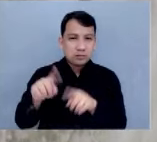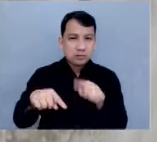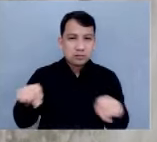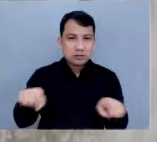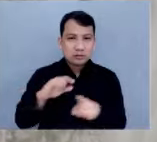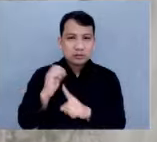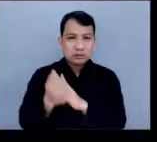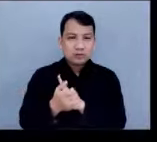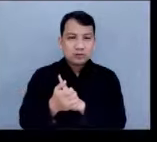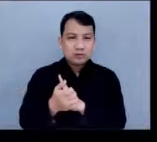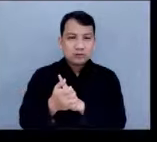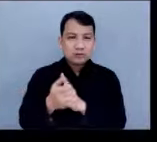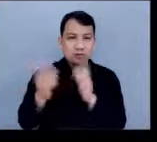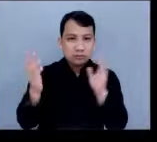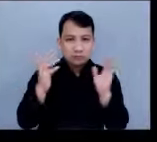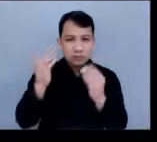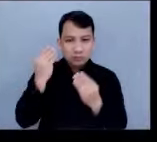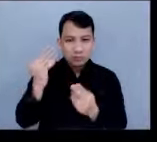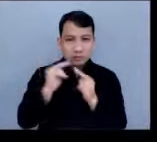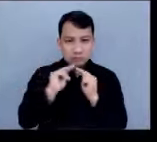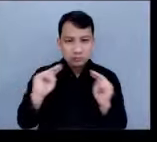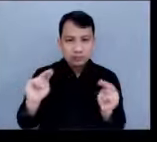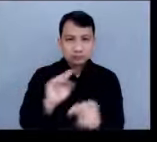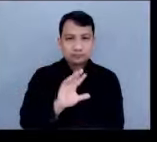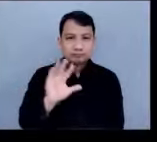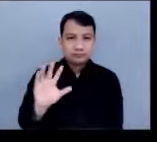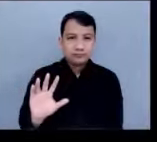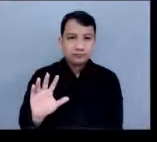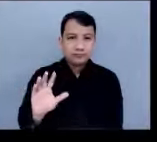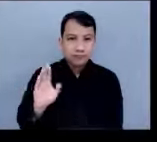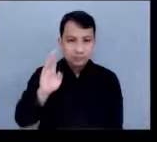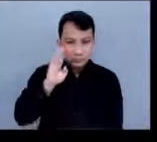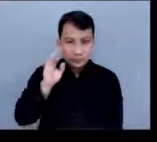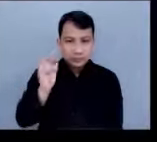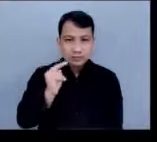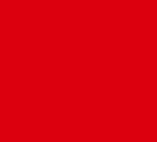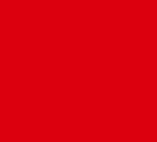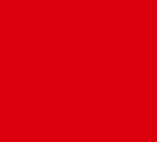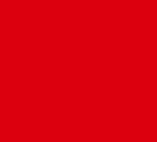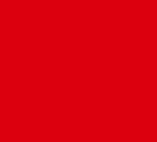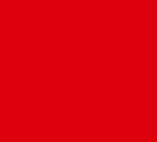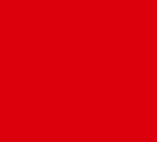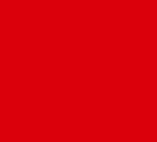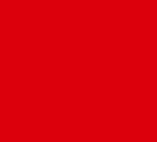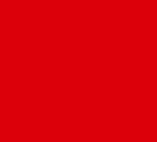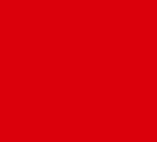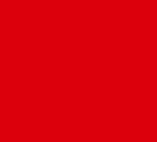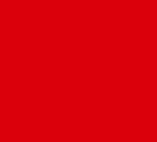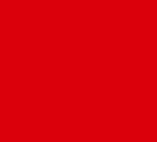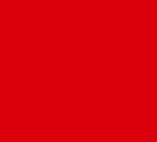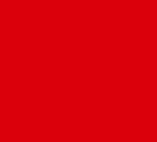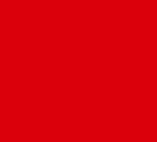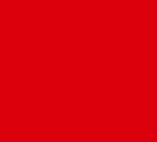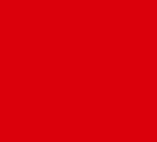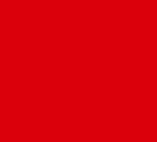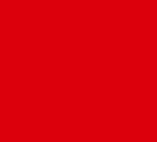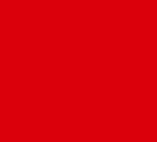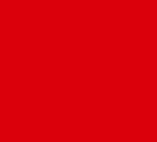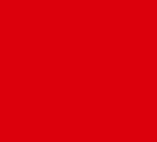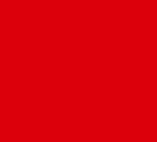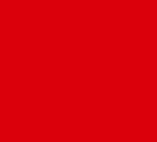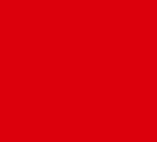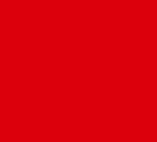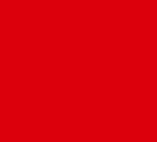ecological disaster. Nagbabalita mula sa frontline, Brian Basa, News 5. Mga kapatid, Ed Lingaw po.